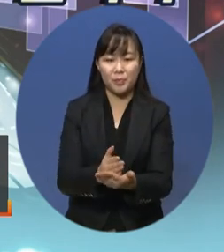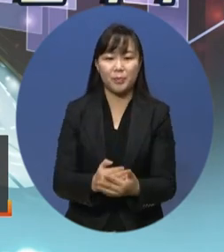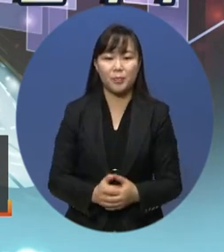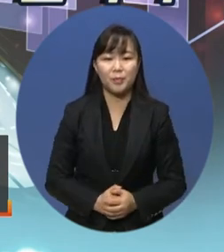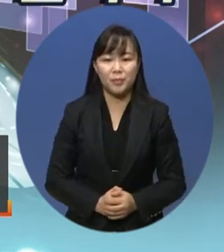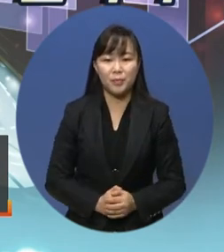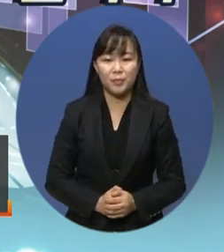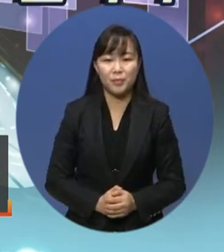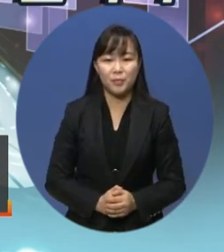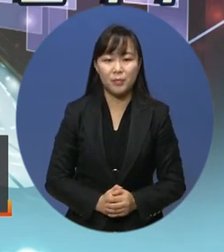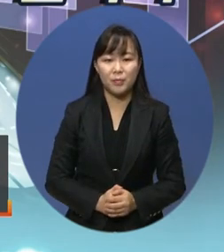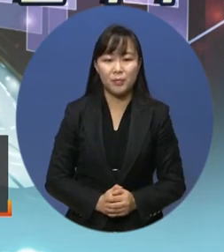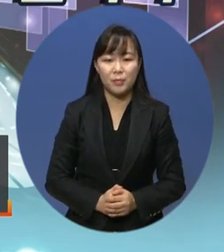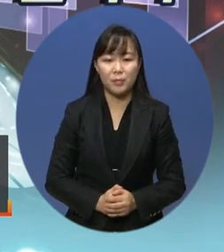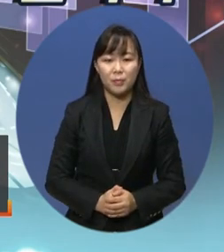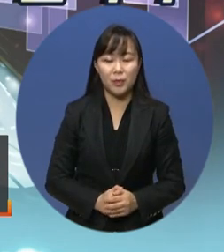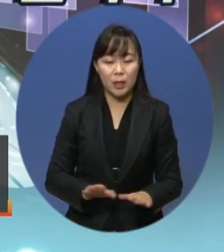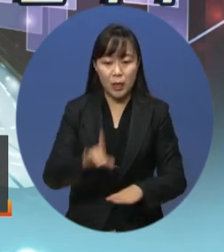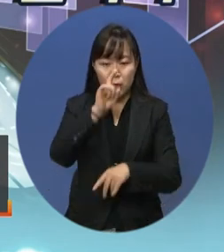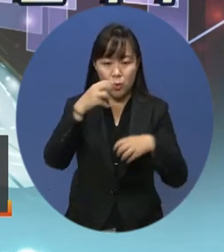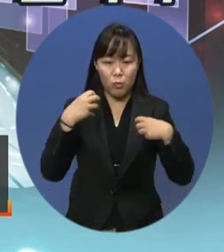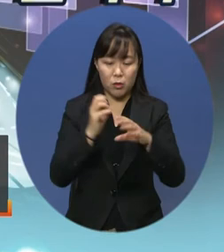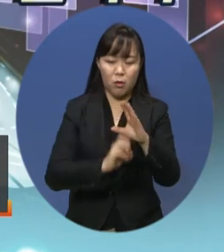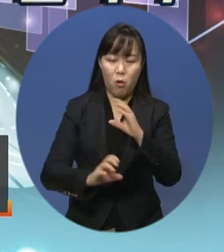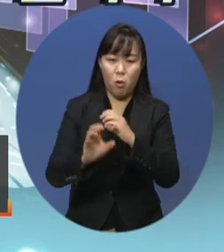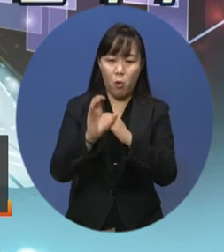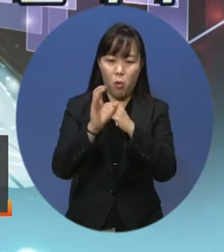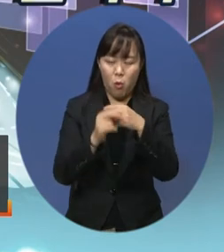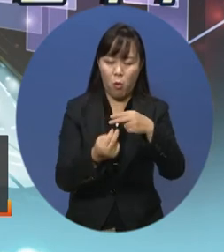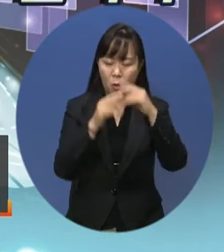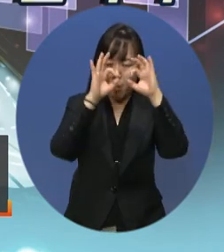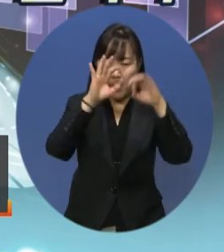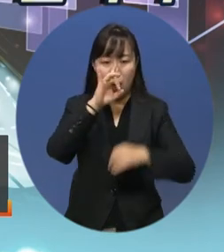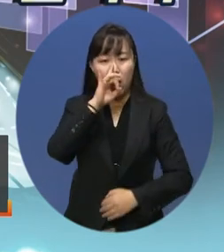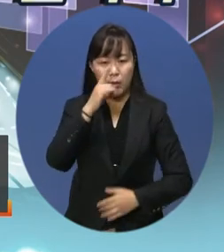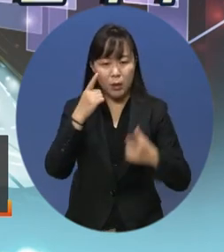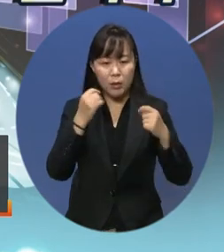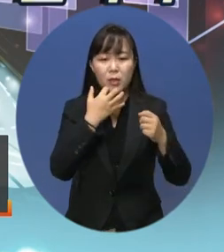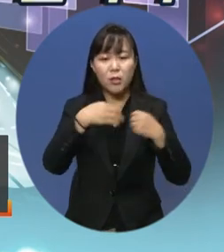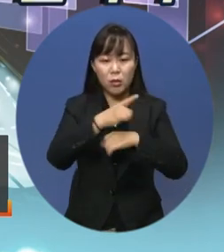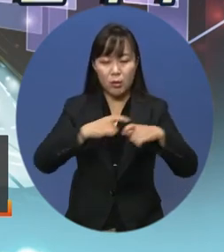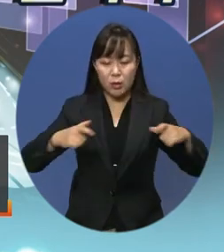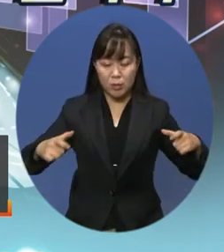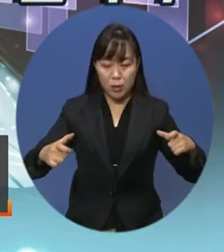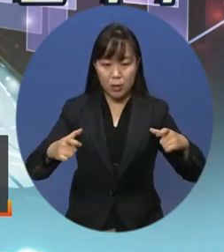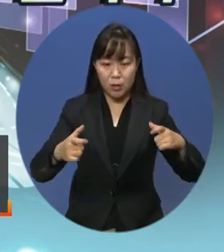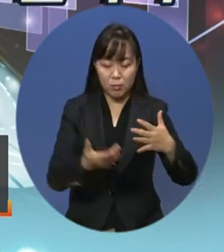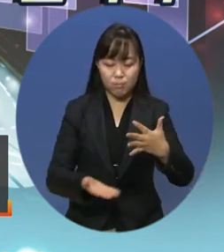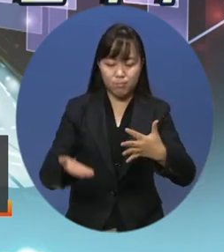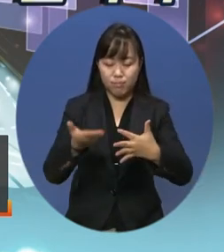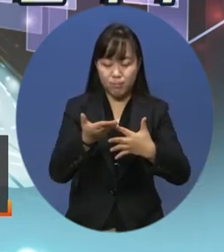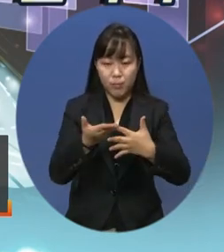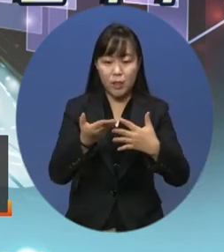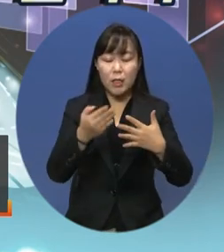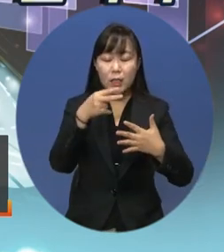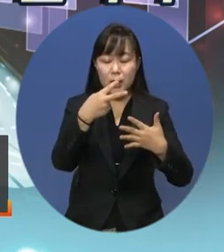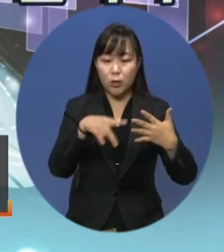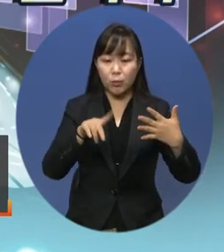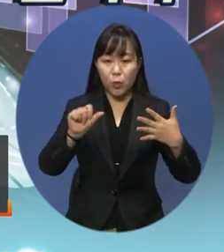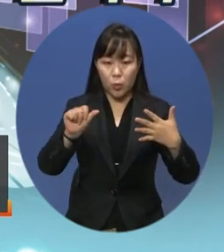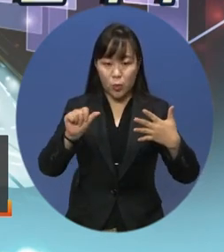합니다. 이제 정부는 더 이상 지켜볼 수 없다고 보고 수도권을 2.5단계